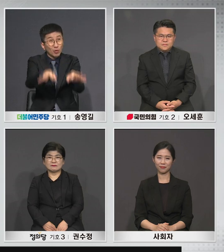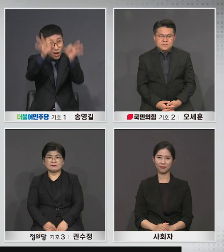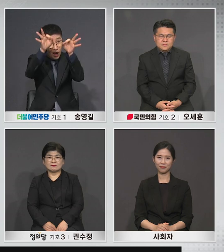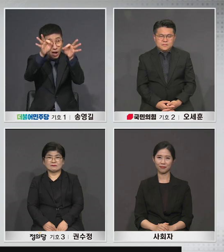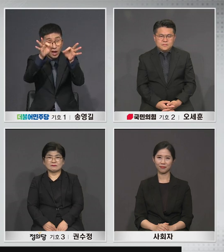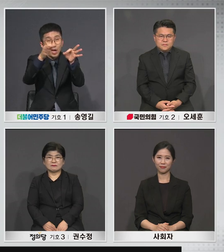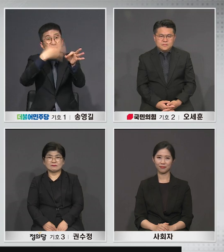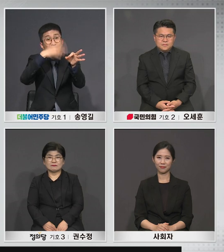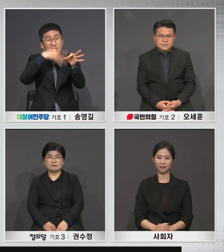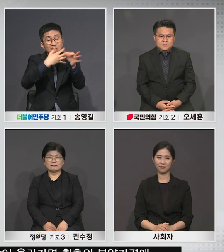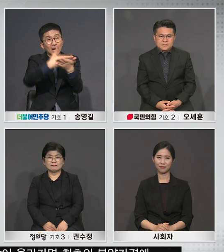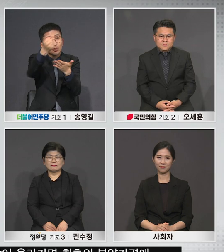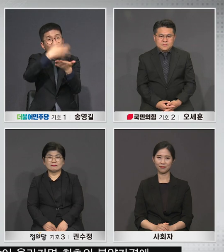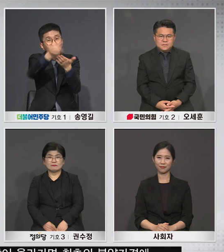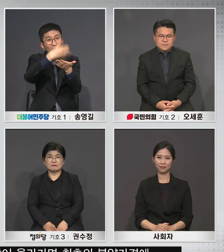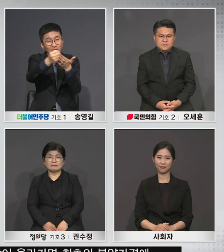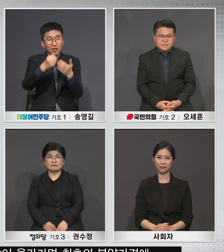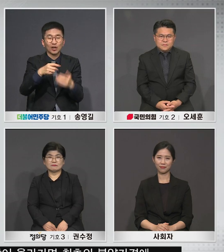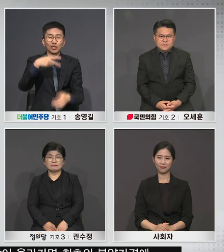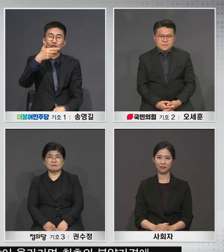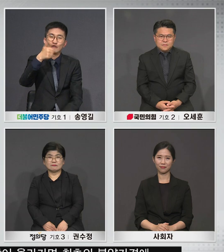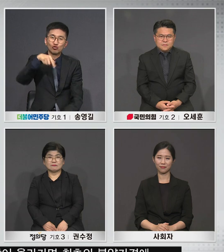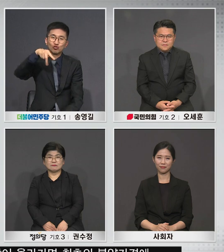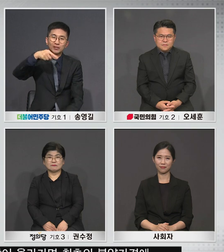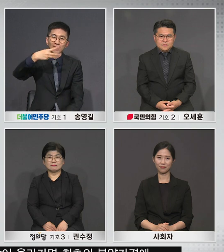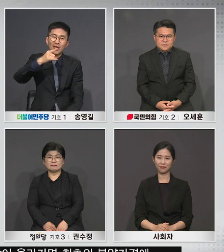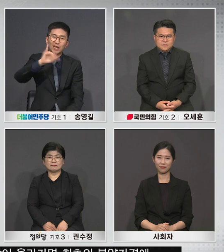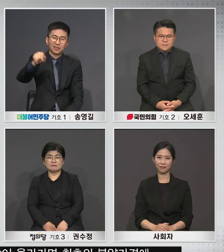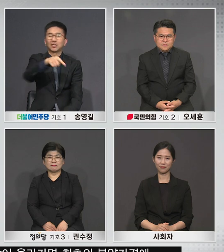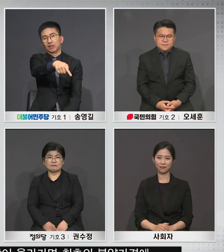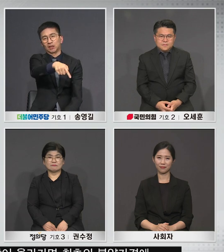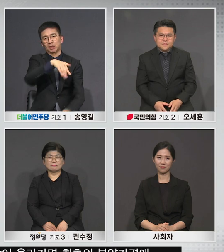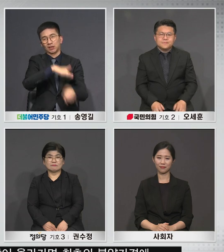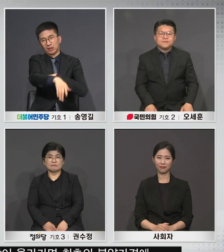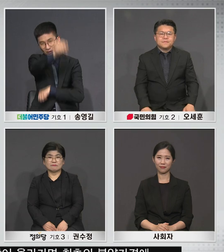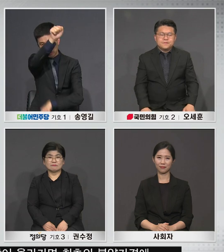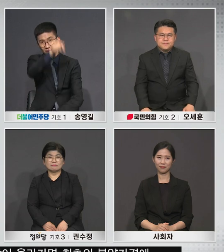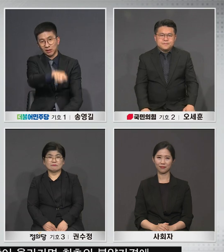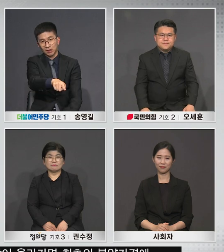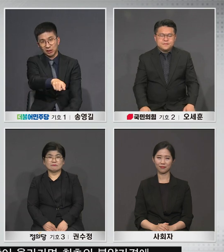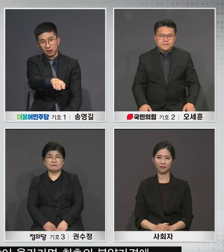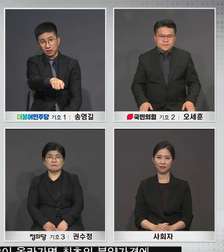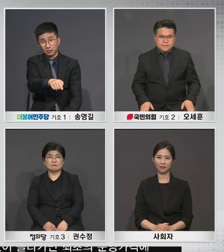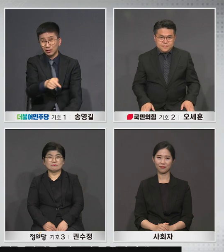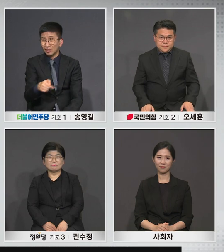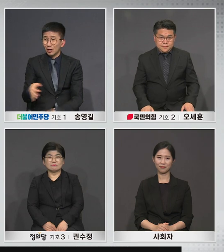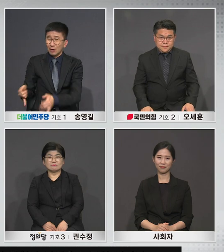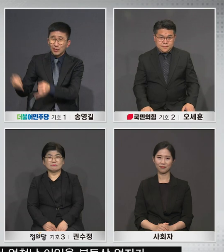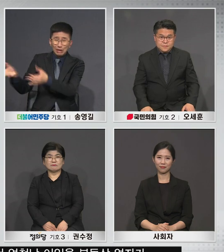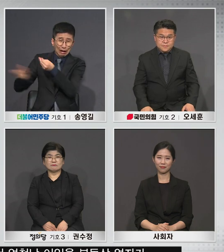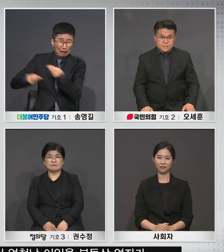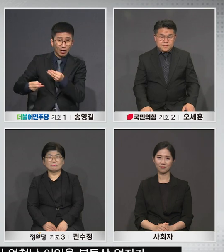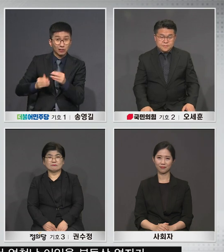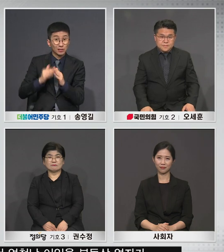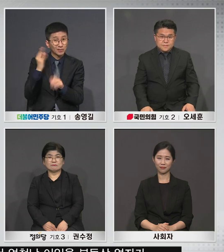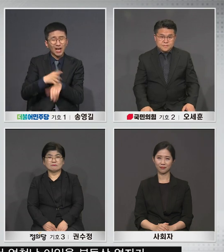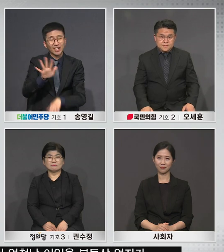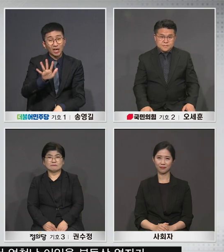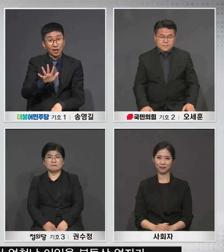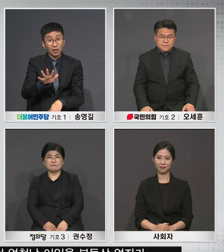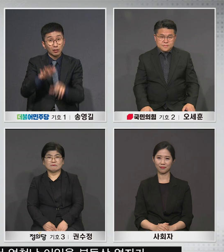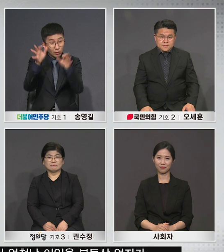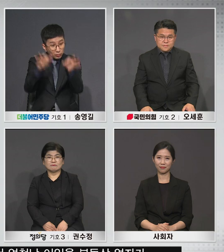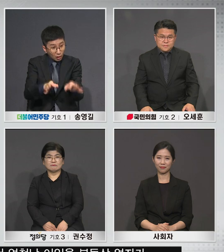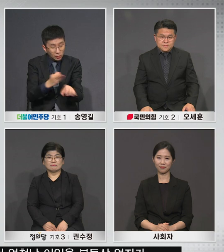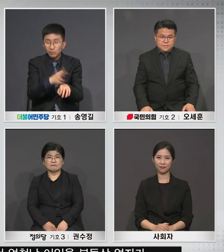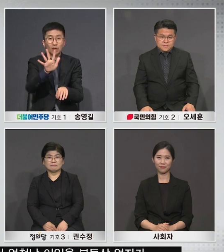이익을 부동산 업자가 가져가 버립니다. 그러니까 이게 빈대 집사라는 게 아니라 그냥 임대에 살면 되는 거예요. 집값이 내리면 안